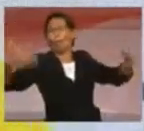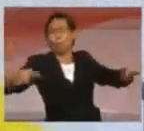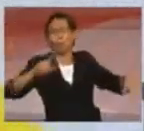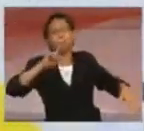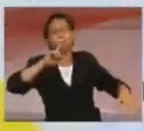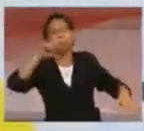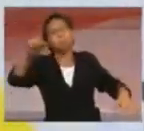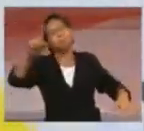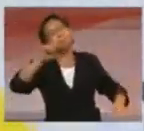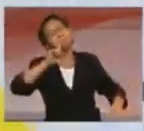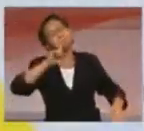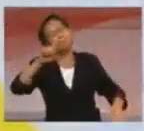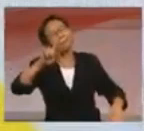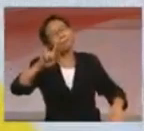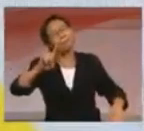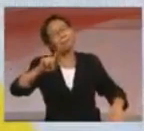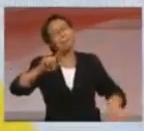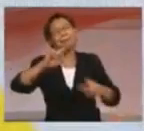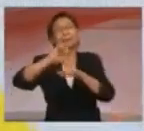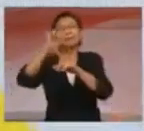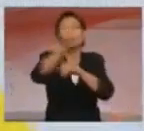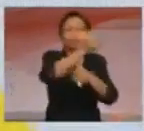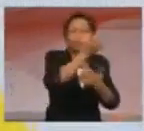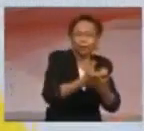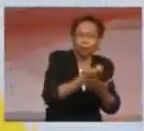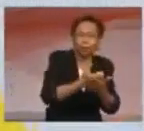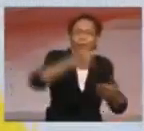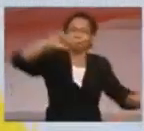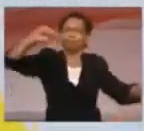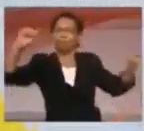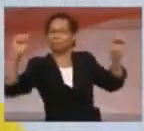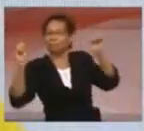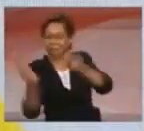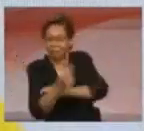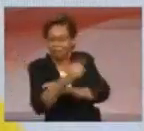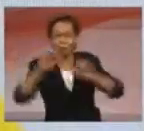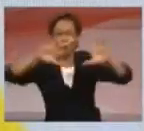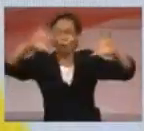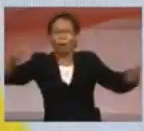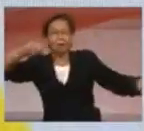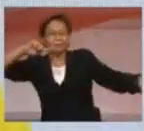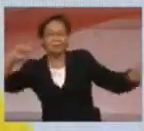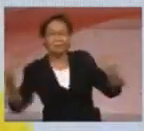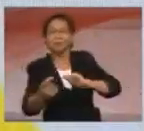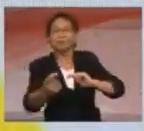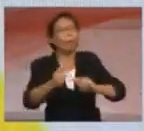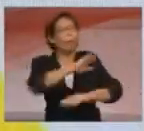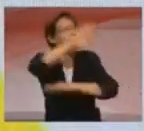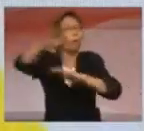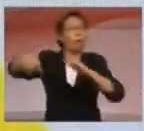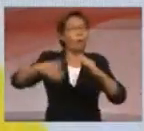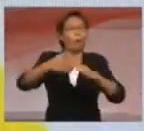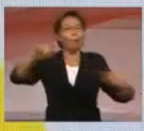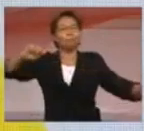akan merubah lanskap sosioekonomi negara dan dunia secara keseluruhannya.